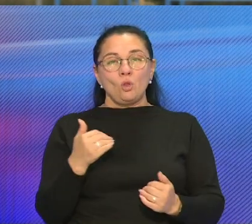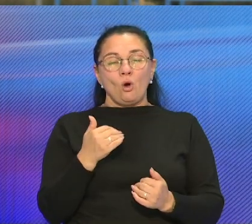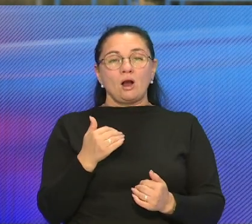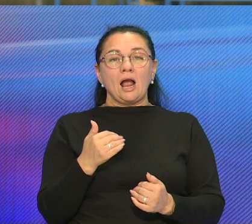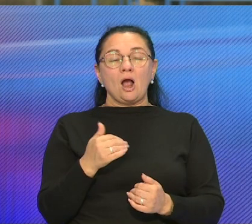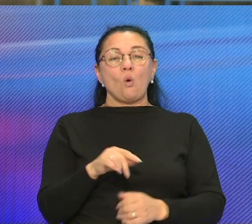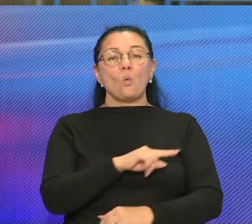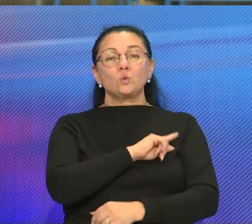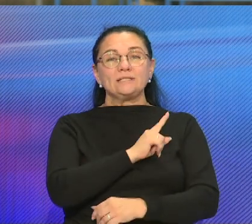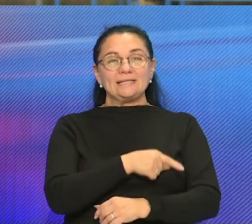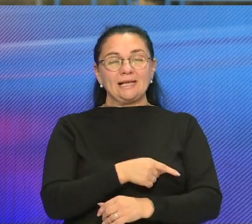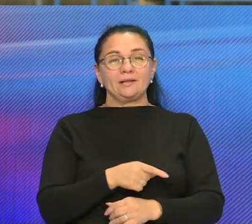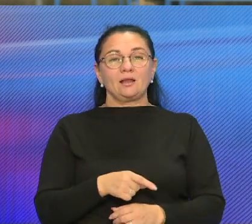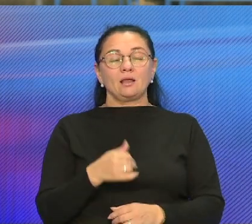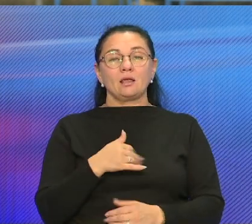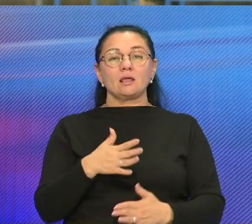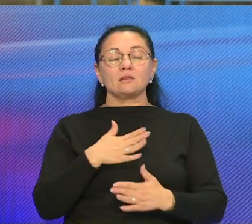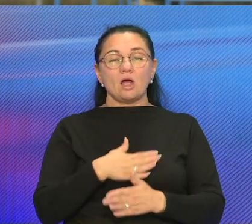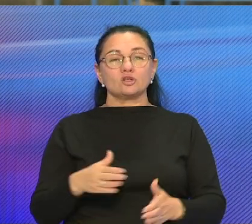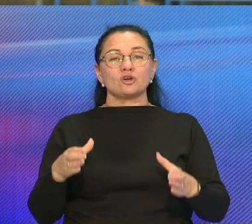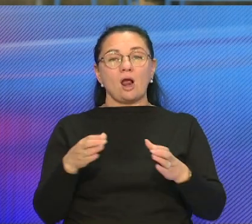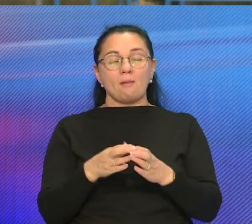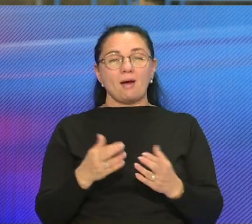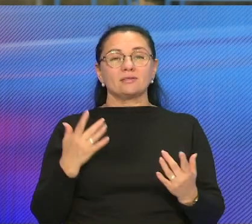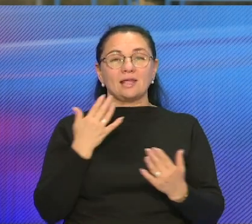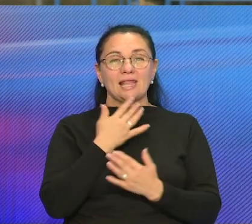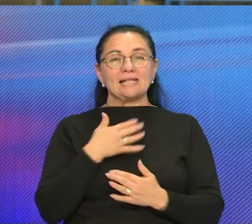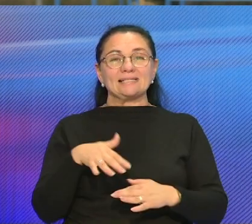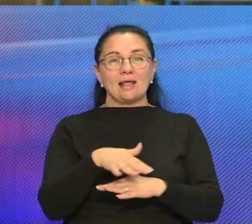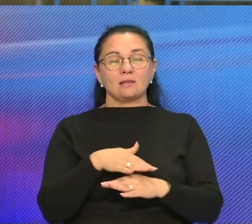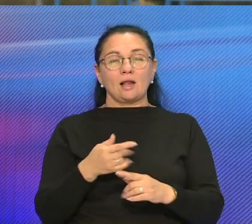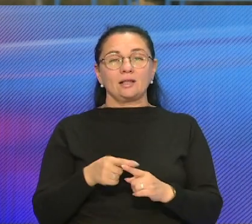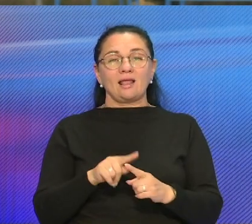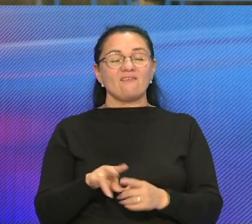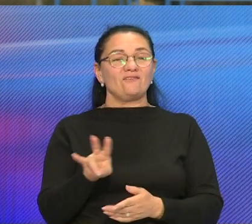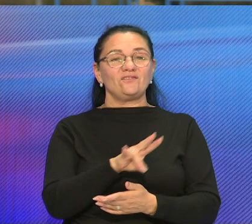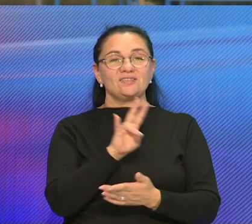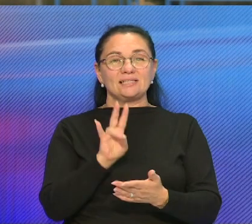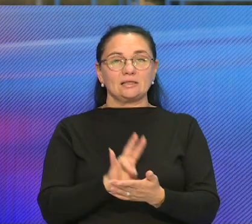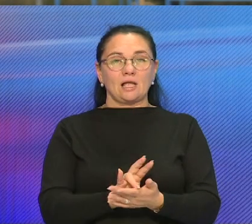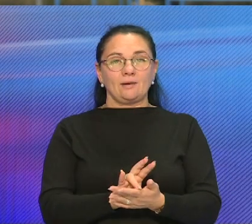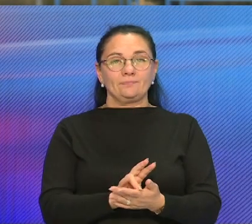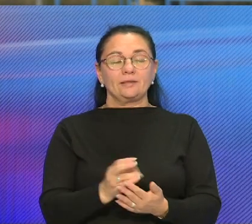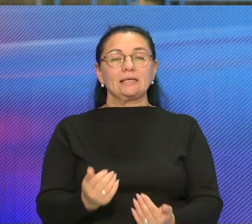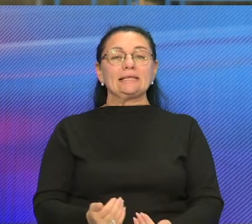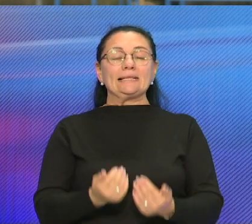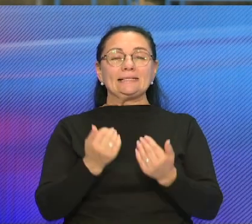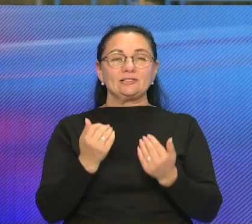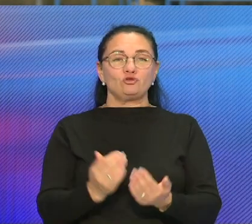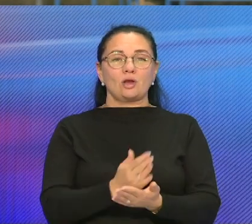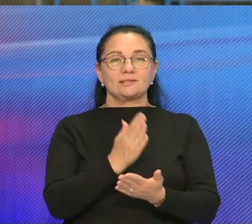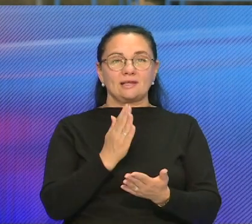наша команда национальная всегда и сейчас является